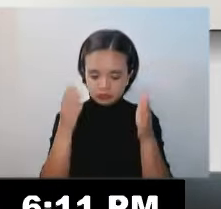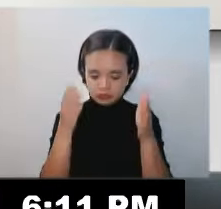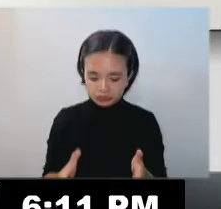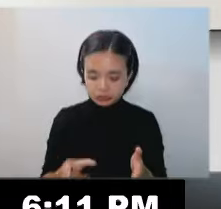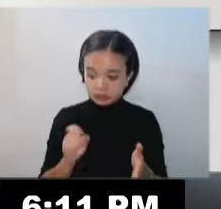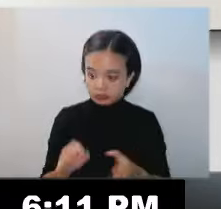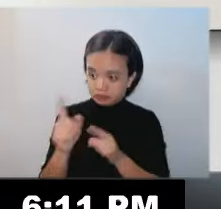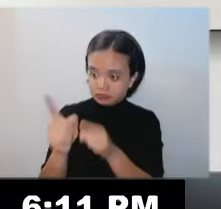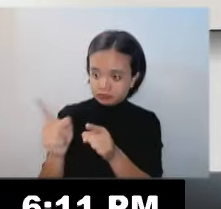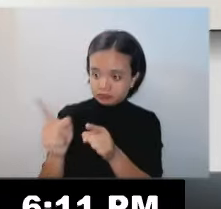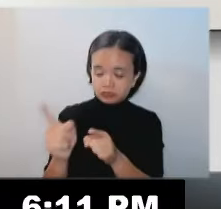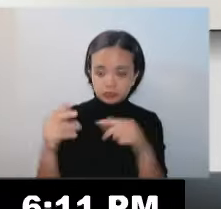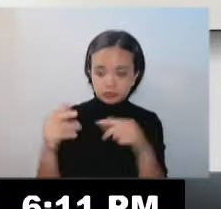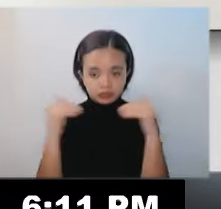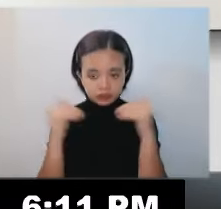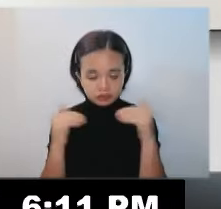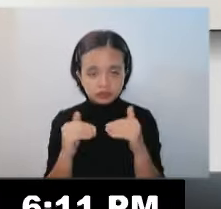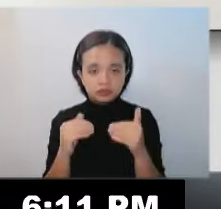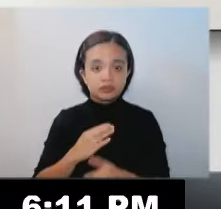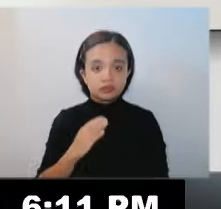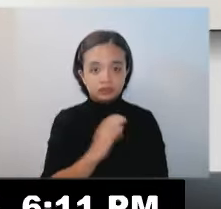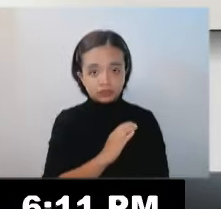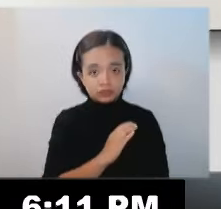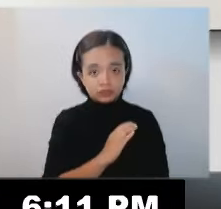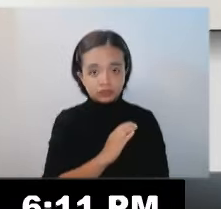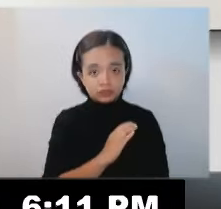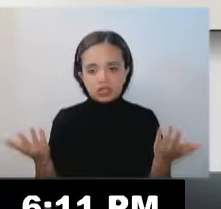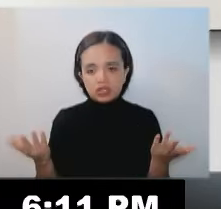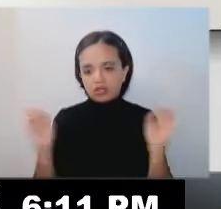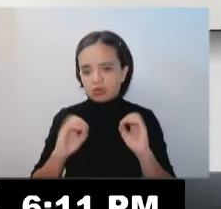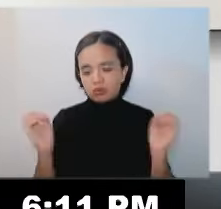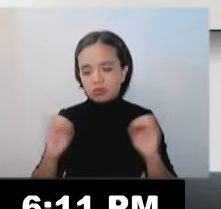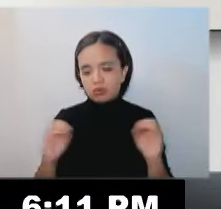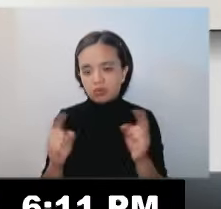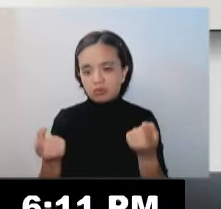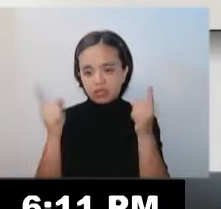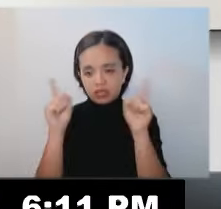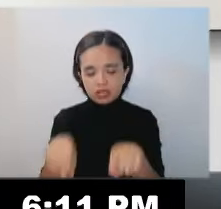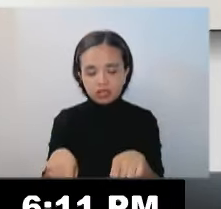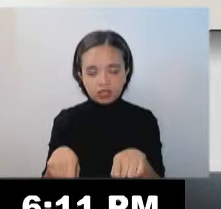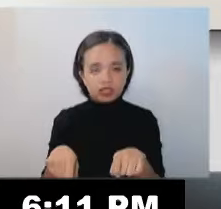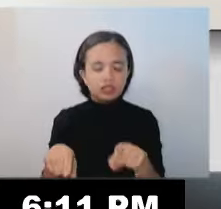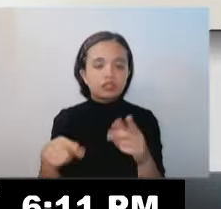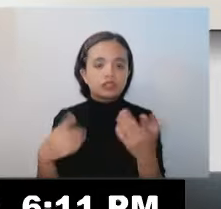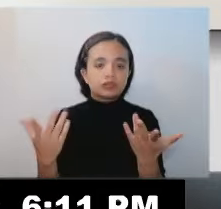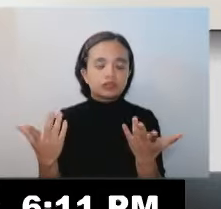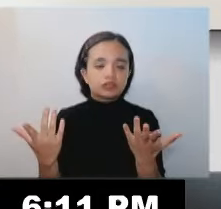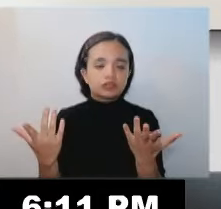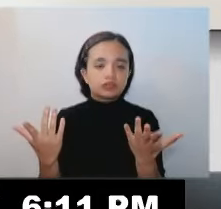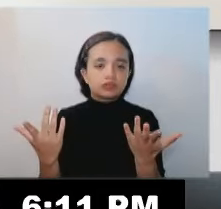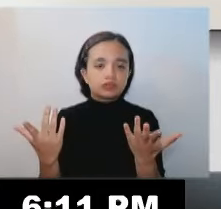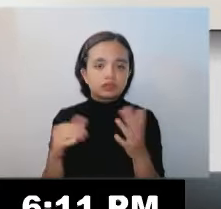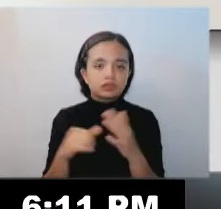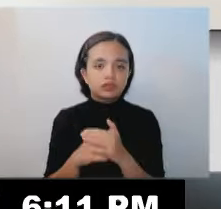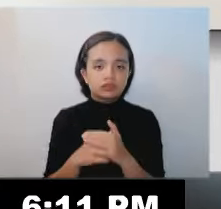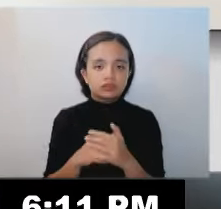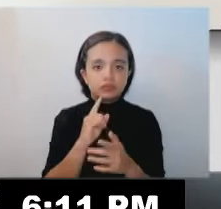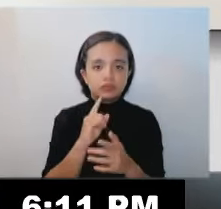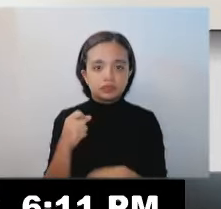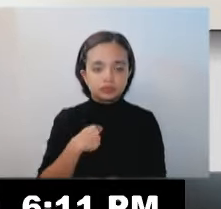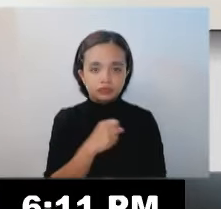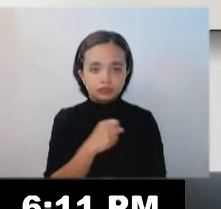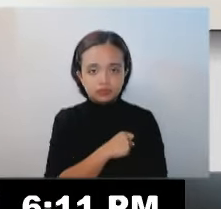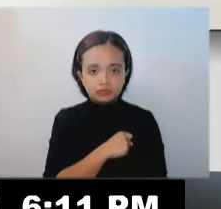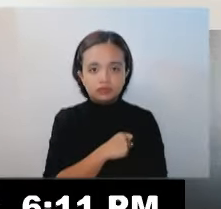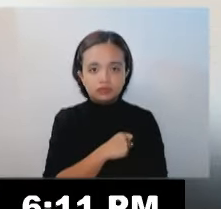house ay wala na mangyaring ah legislative function yung senado un sa lower house 300 plus